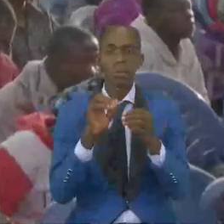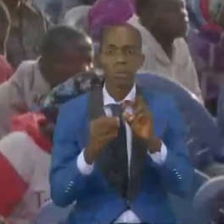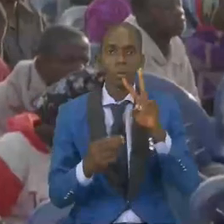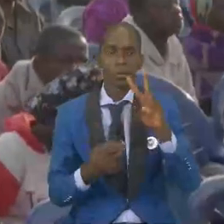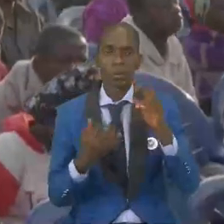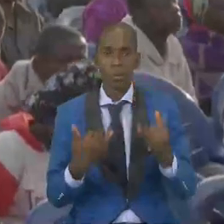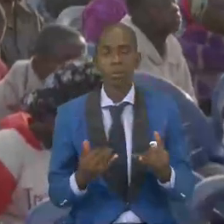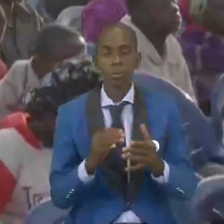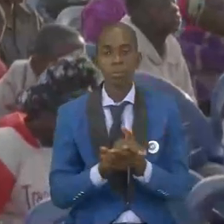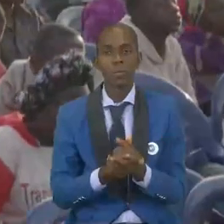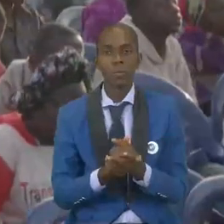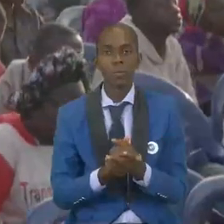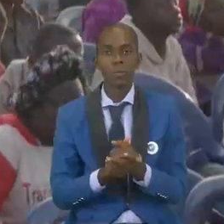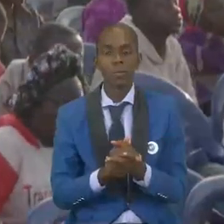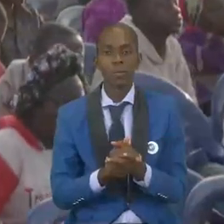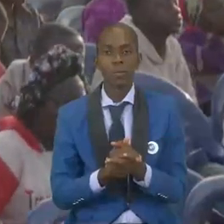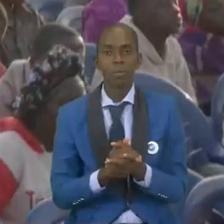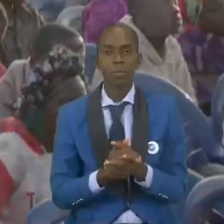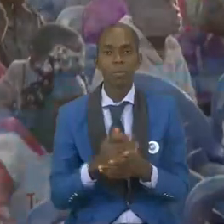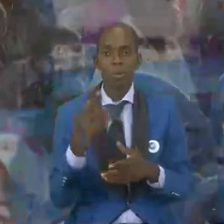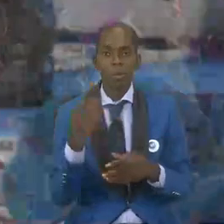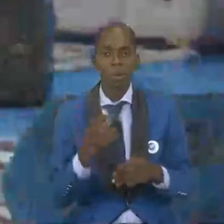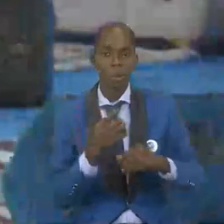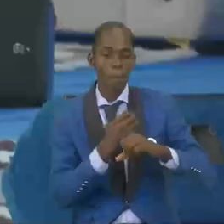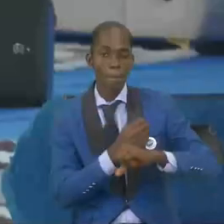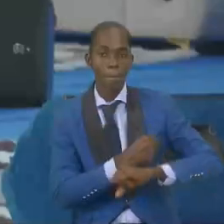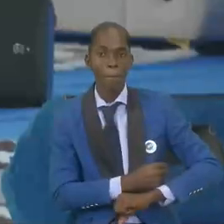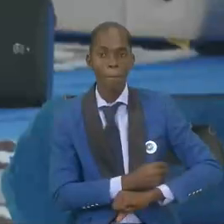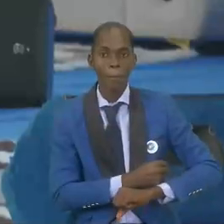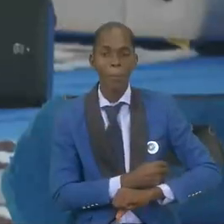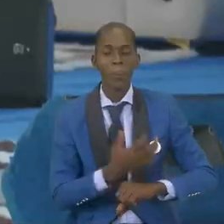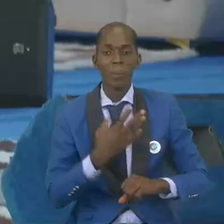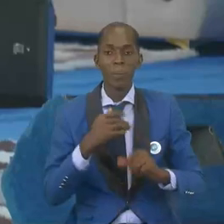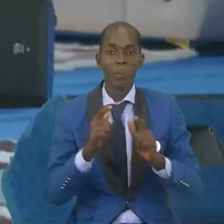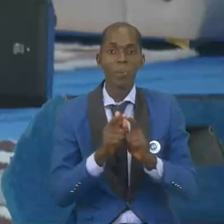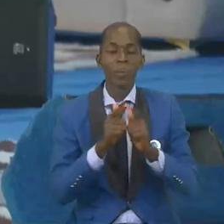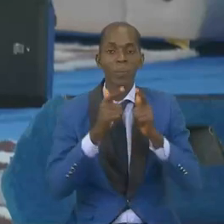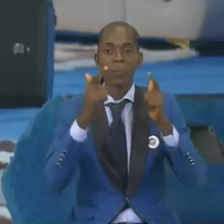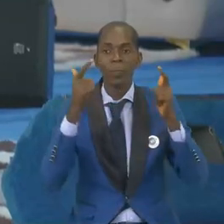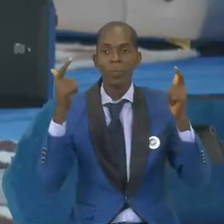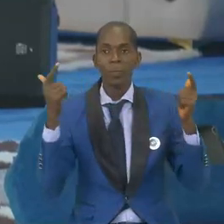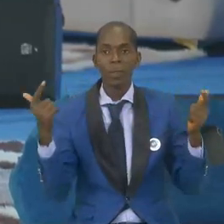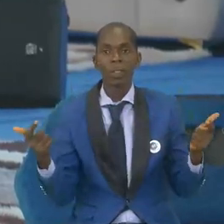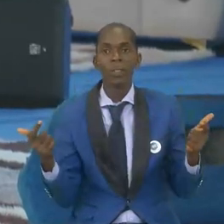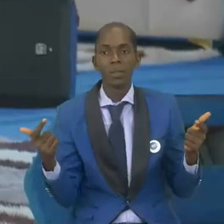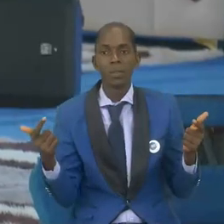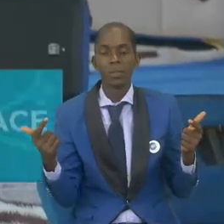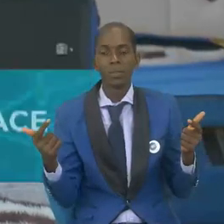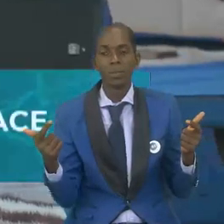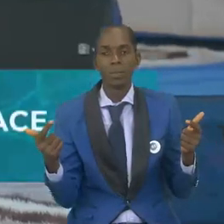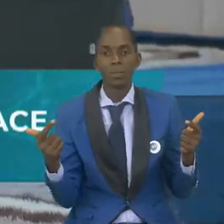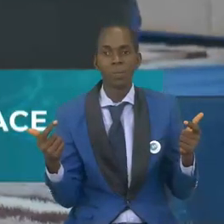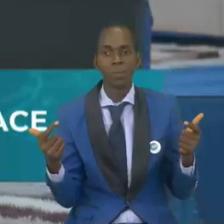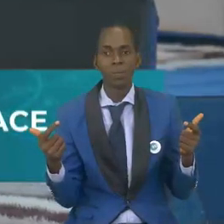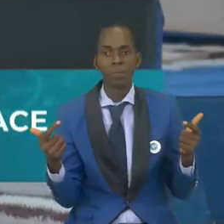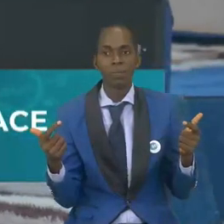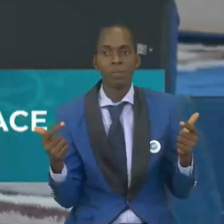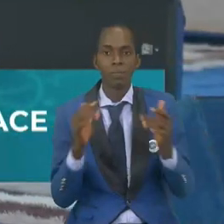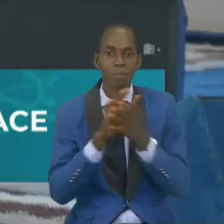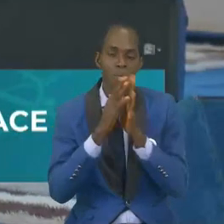Jésus. Passons maintenant au deuxième point. Sa protection et sa paix